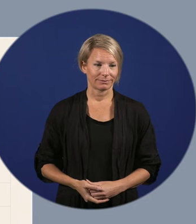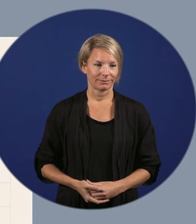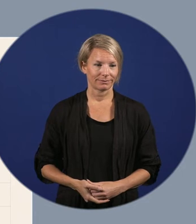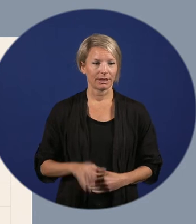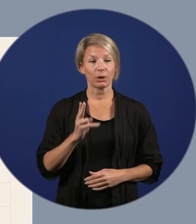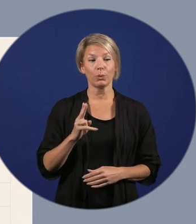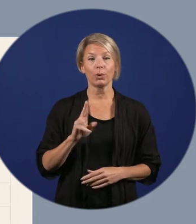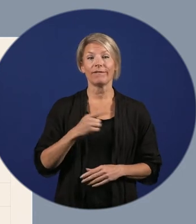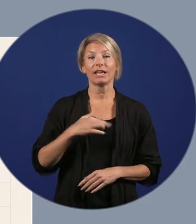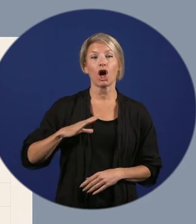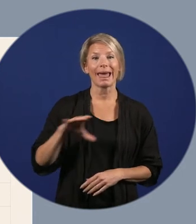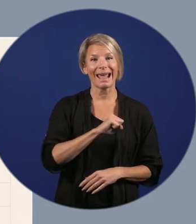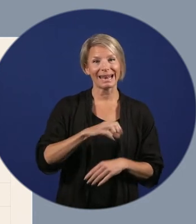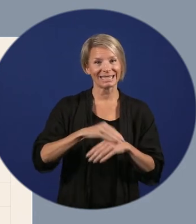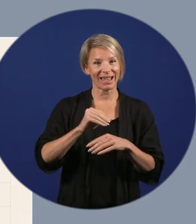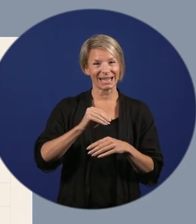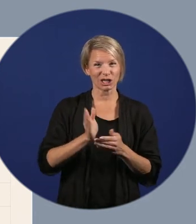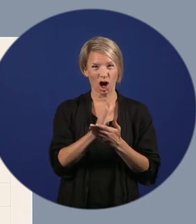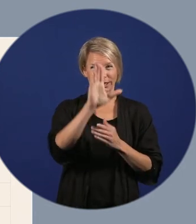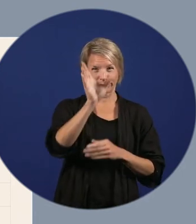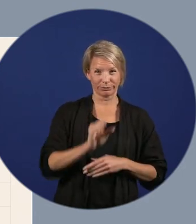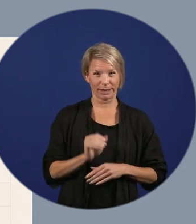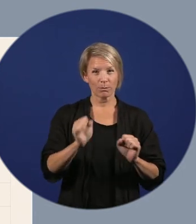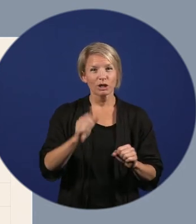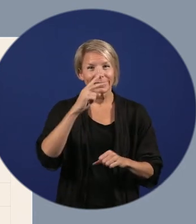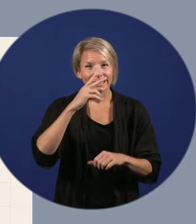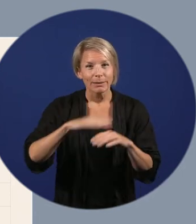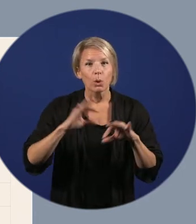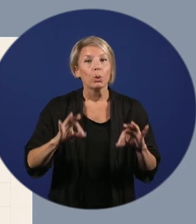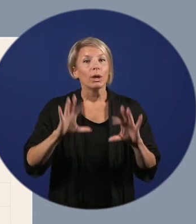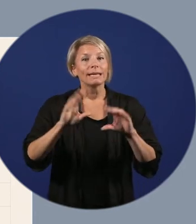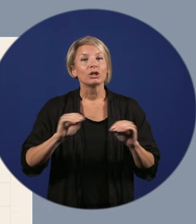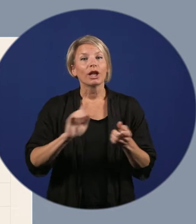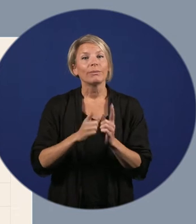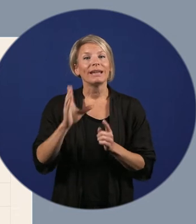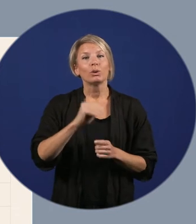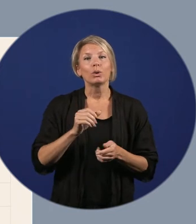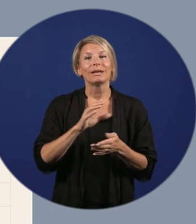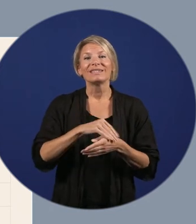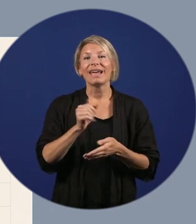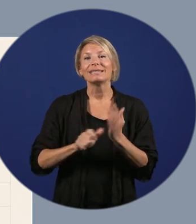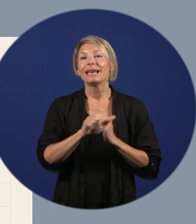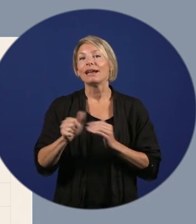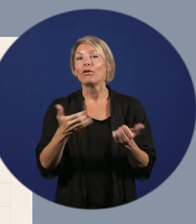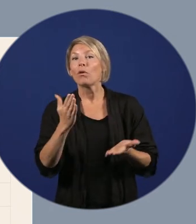Nu har vi hela Sveriges karta framför oss och det är dags att ta reda på vad resultatet blir när Sveriges elever får